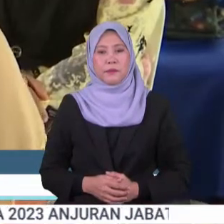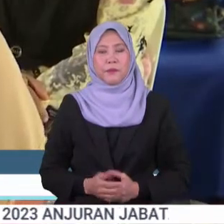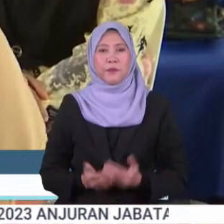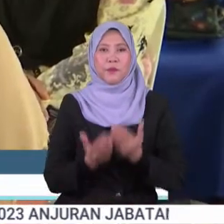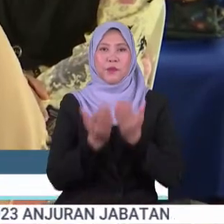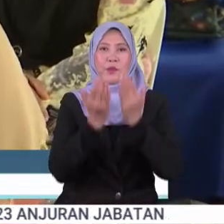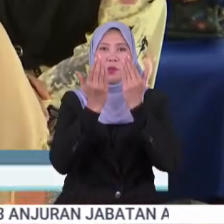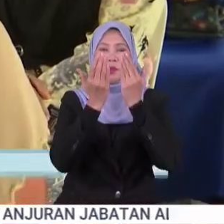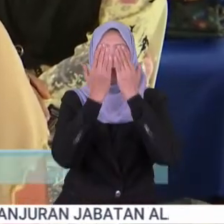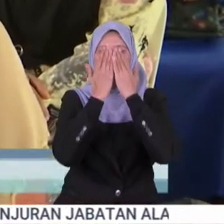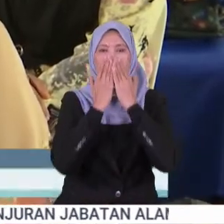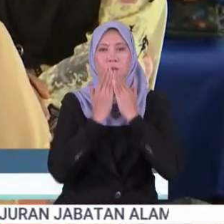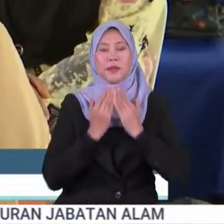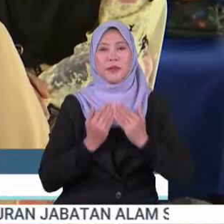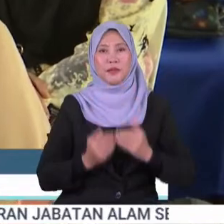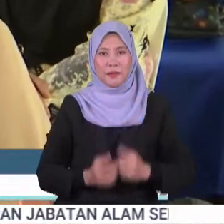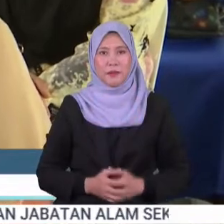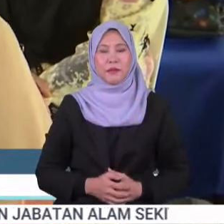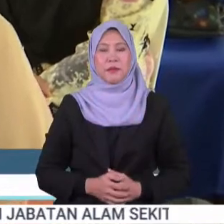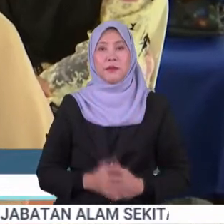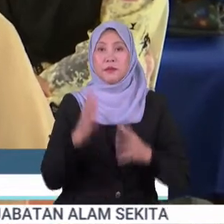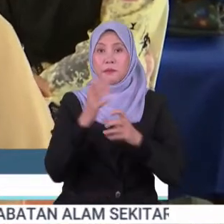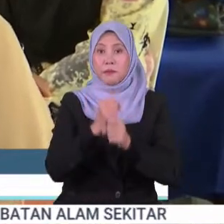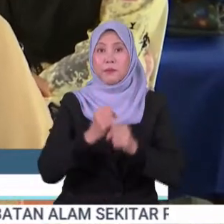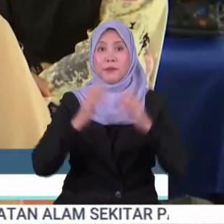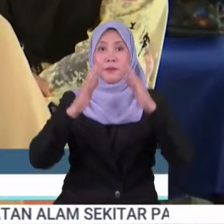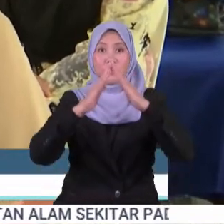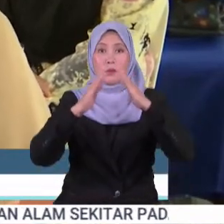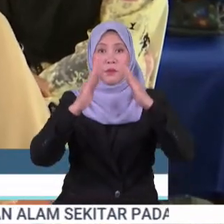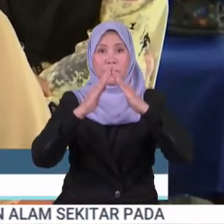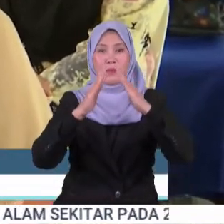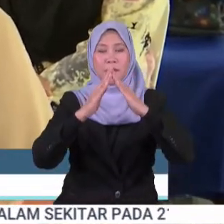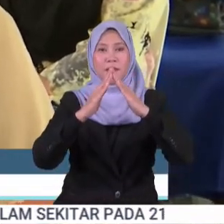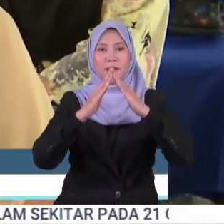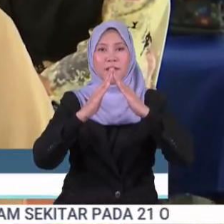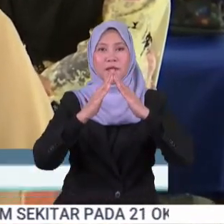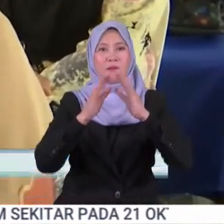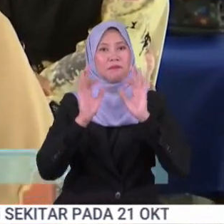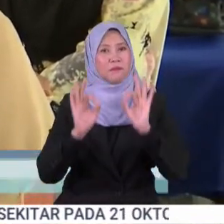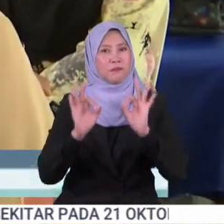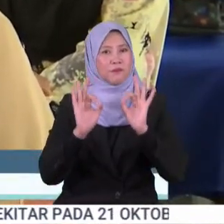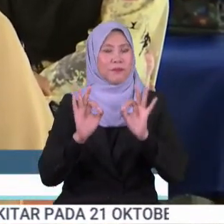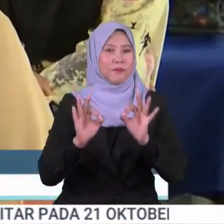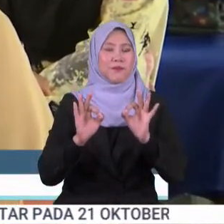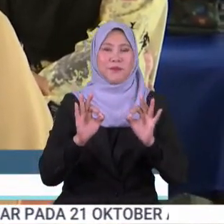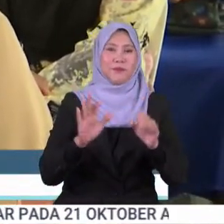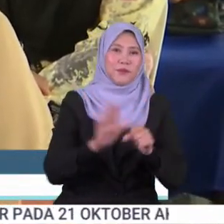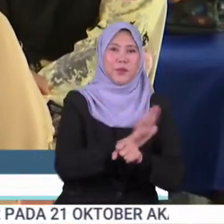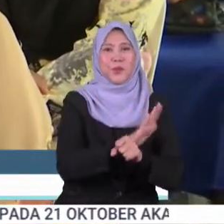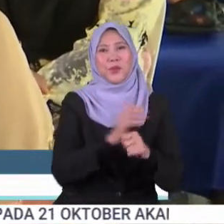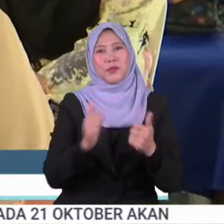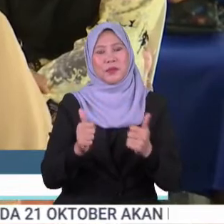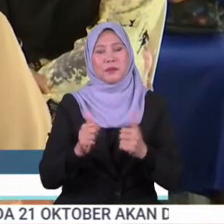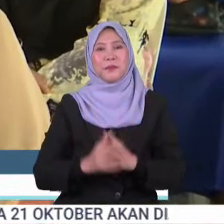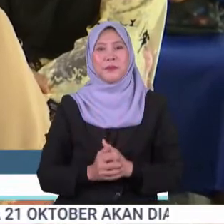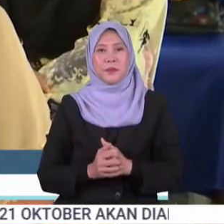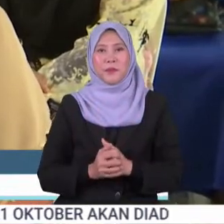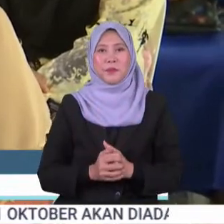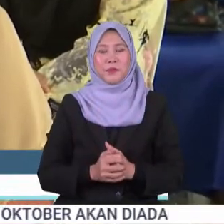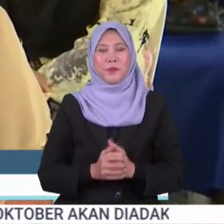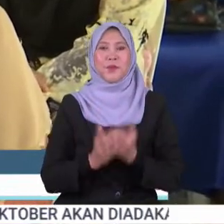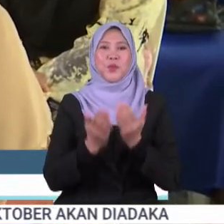Syukur alhamdulillah dapat rumah yang cukup sempurna. Rasa